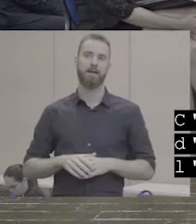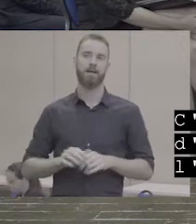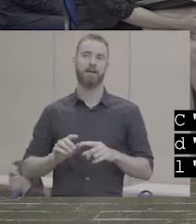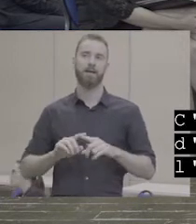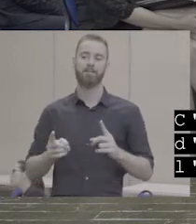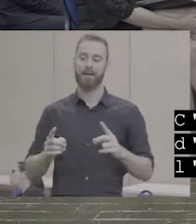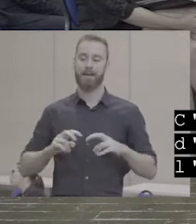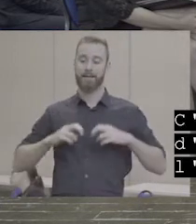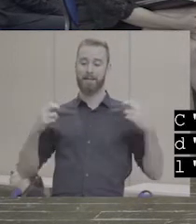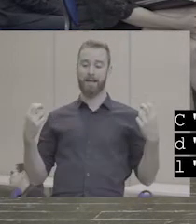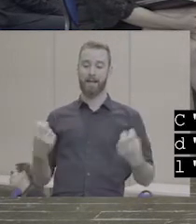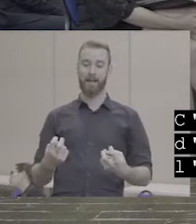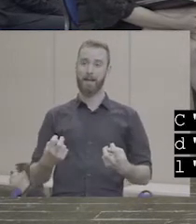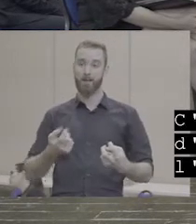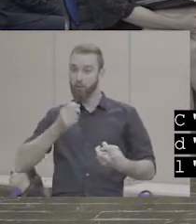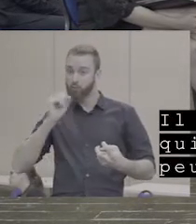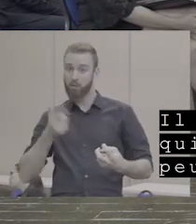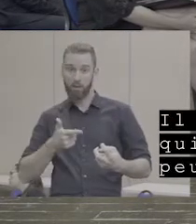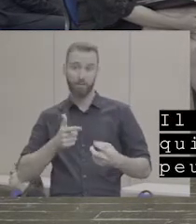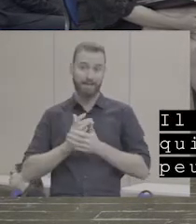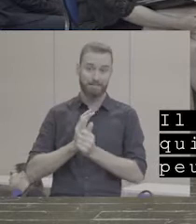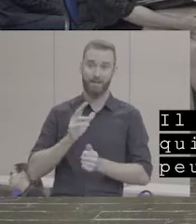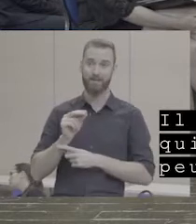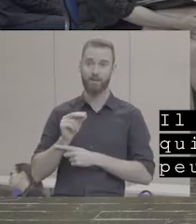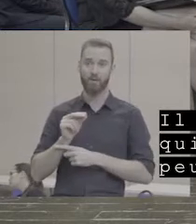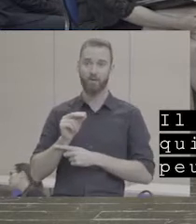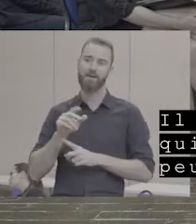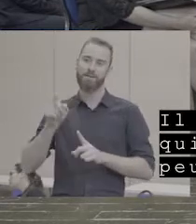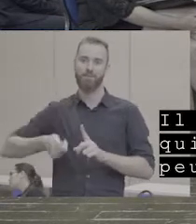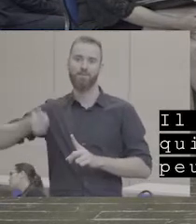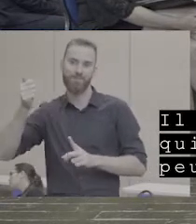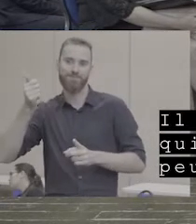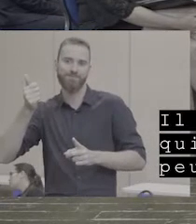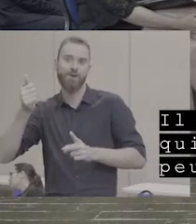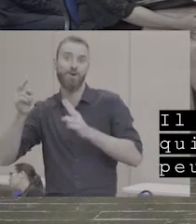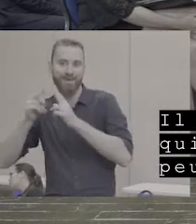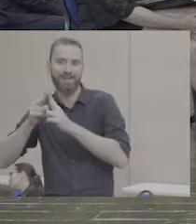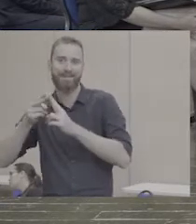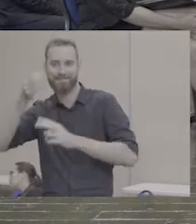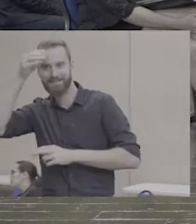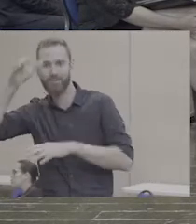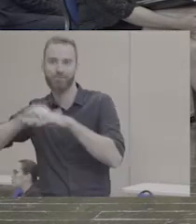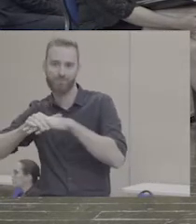C'est pas tout le monde autour d'une table qui a l'expertise là-dessus. Des fois, avoir plus de cerveaux qui ont cette expertise-là, mais ça peut aider.